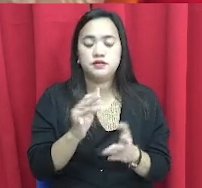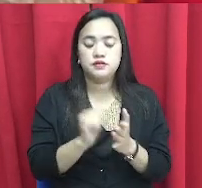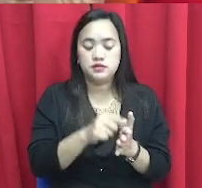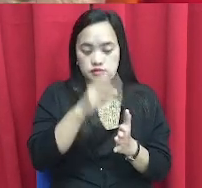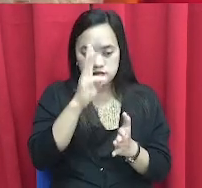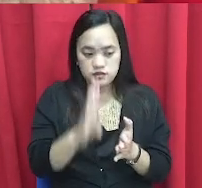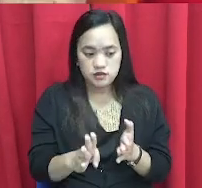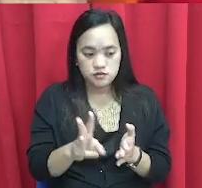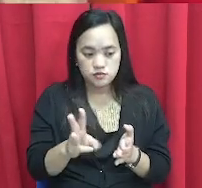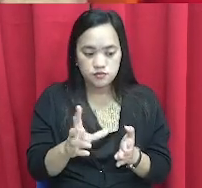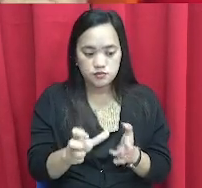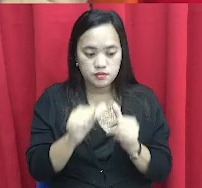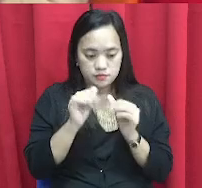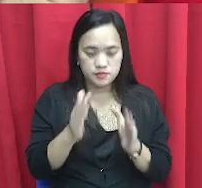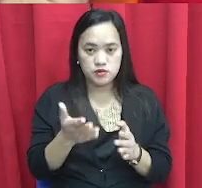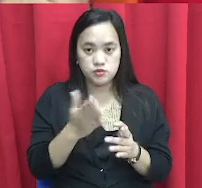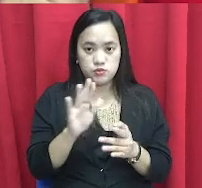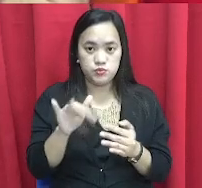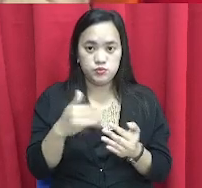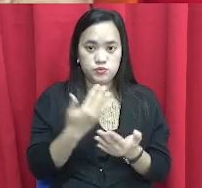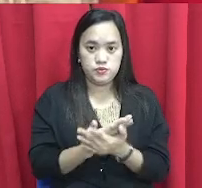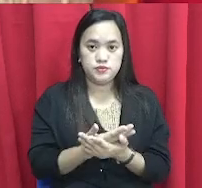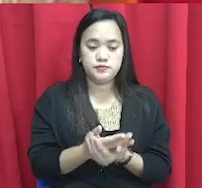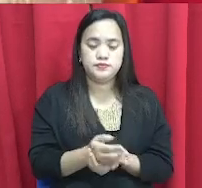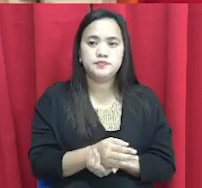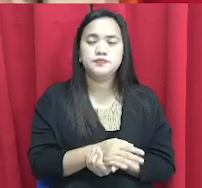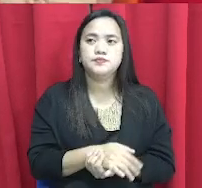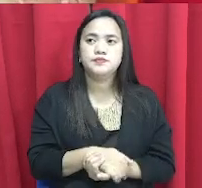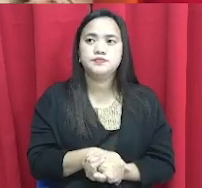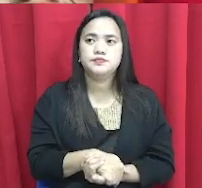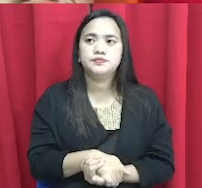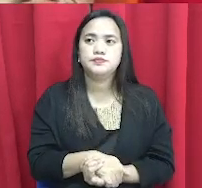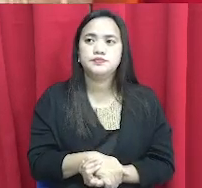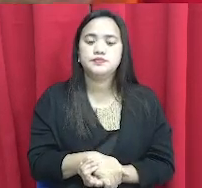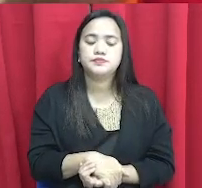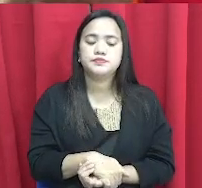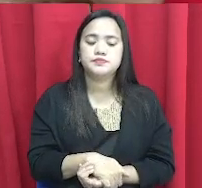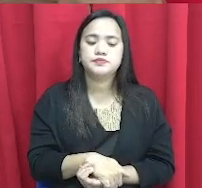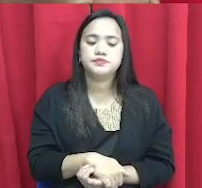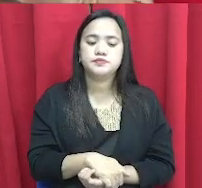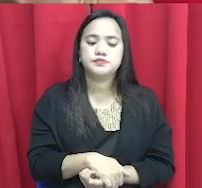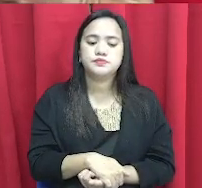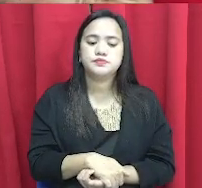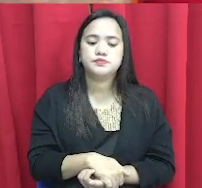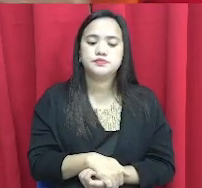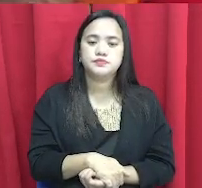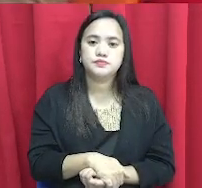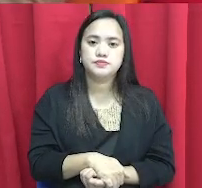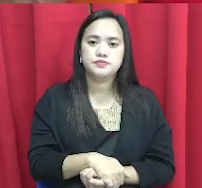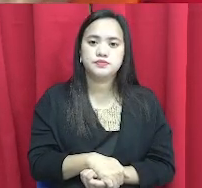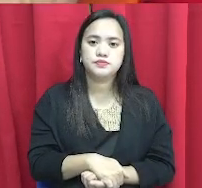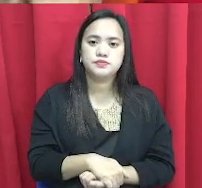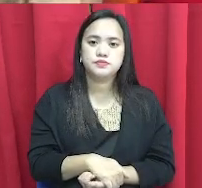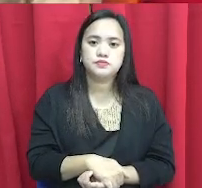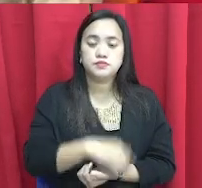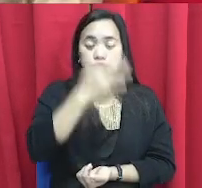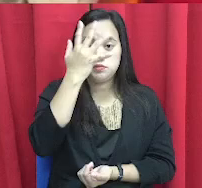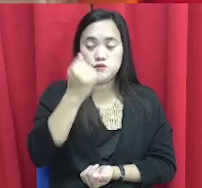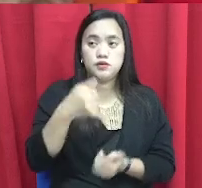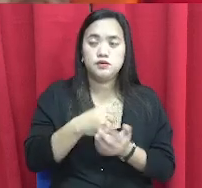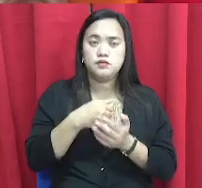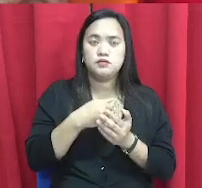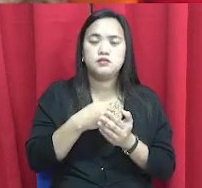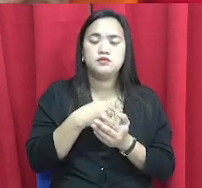kapag sumunod ka sa Panginoon bakit nangyari ng ganyan na sinasabi mo Malago ka na pero bakit ganyan ang pamilya mo